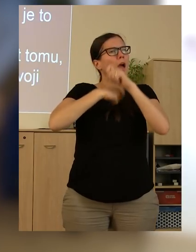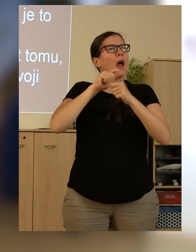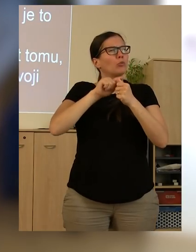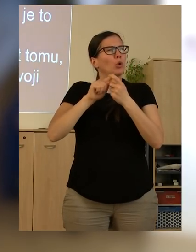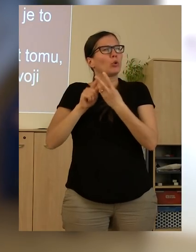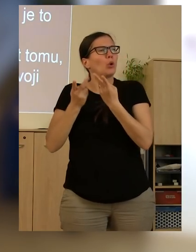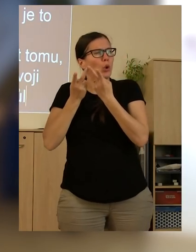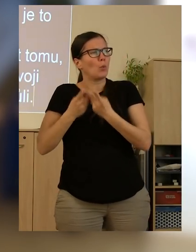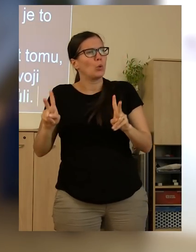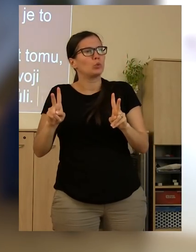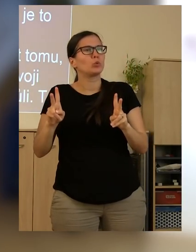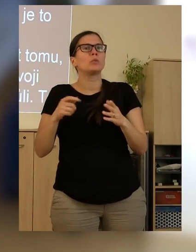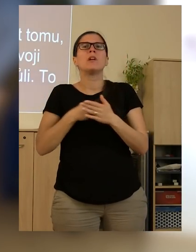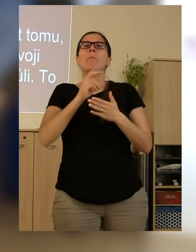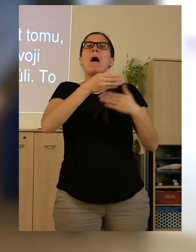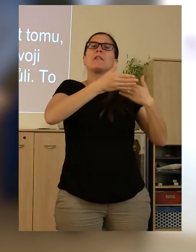můžu vybrat ty dveře.